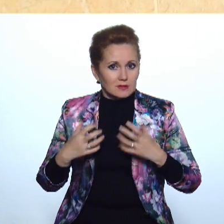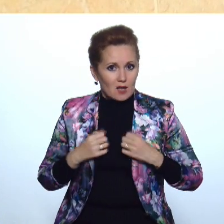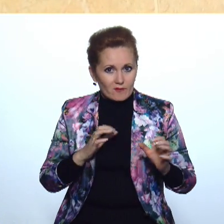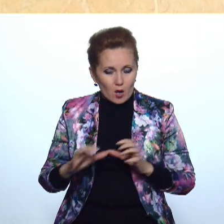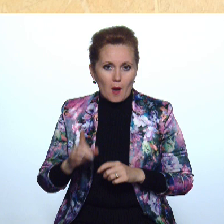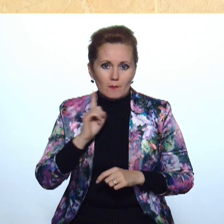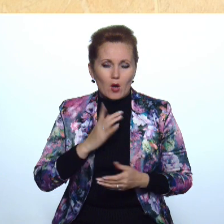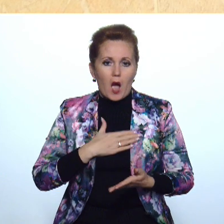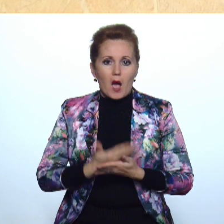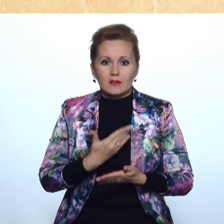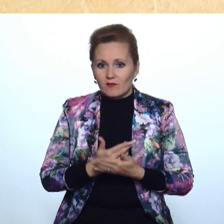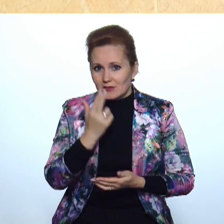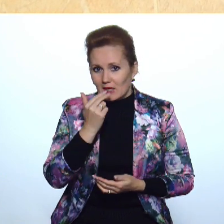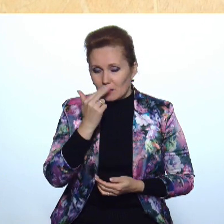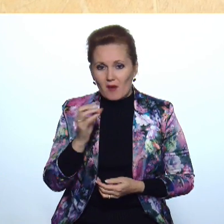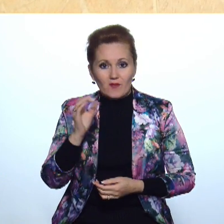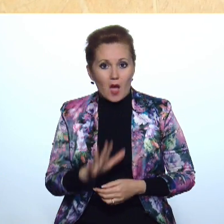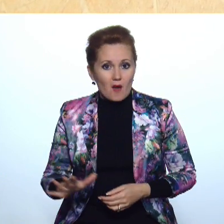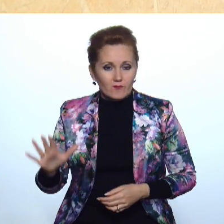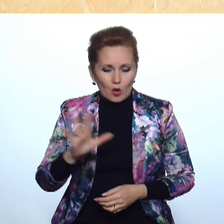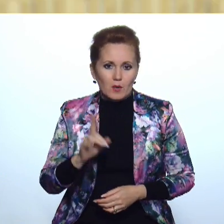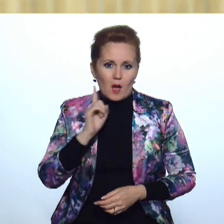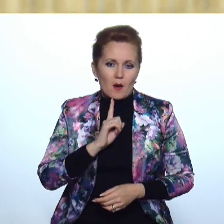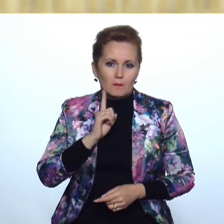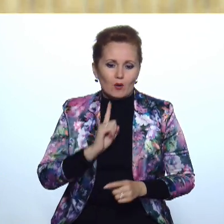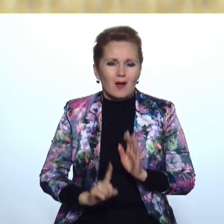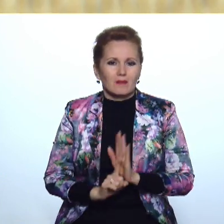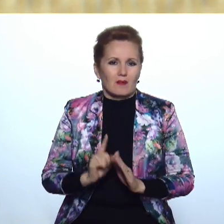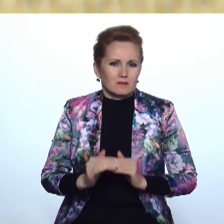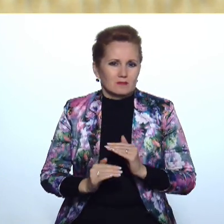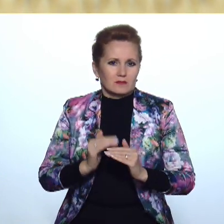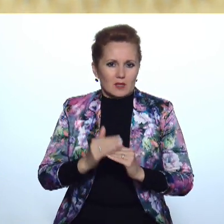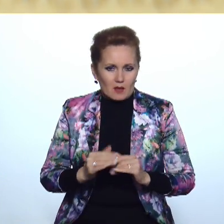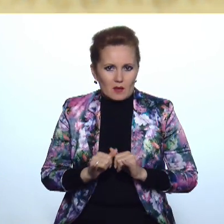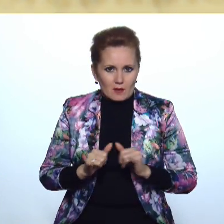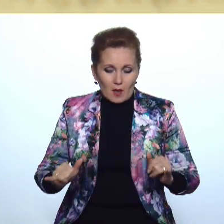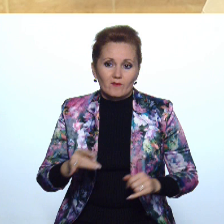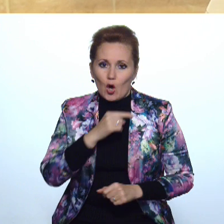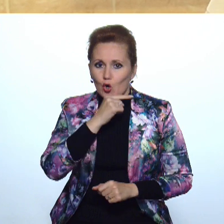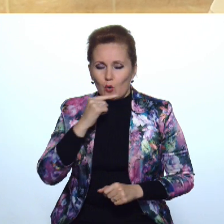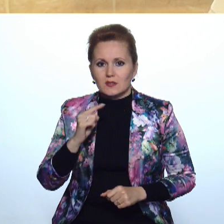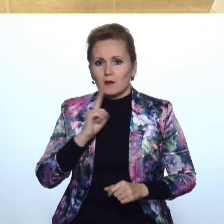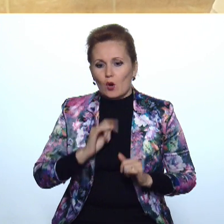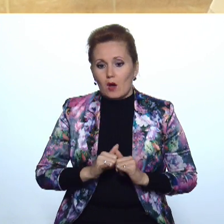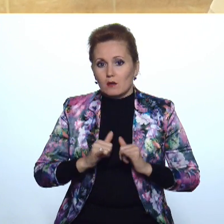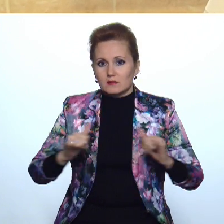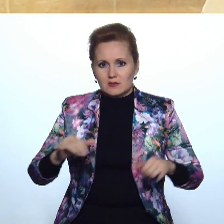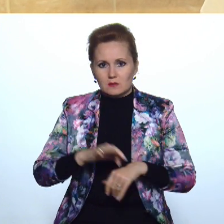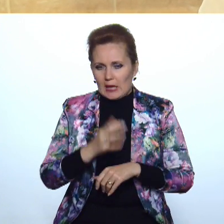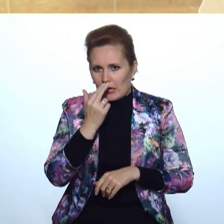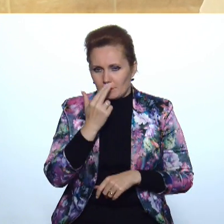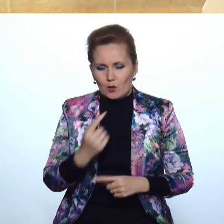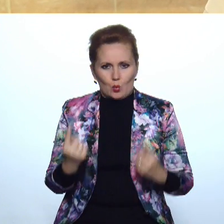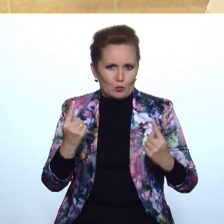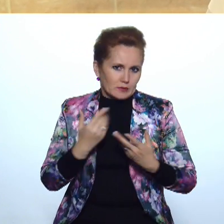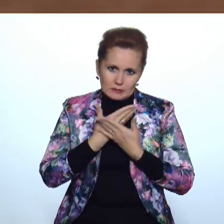активность гриппа в странах европейского региона находится на межэпидемическом уровне. В России в целом подъем заболеваемости не отмечен.